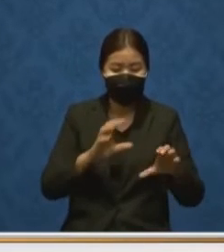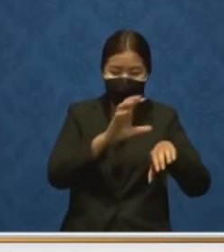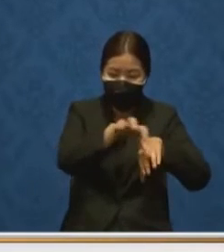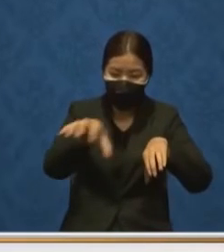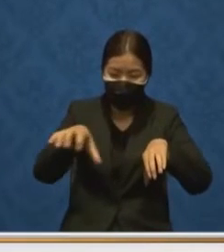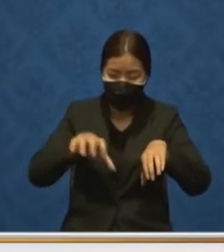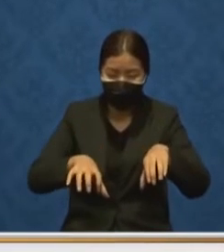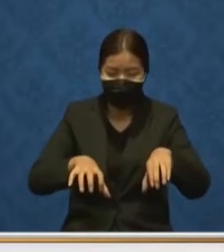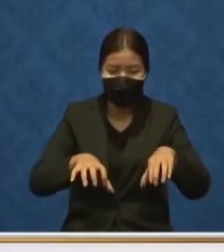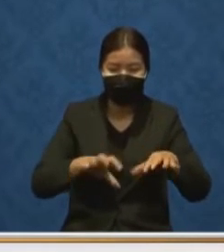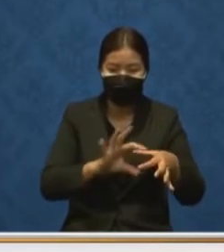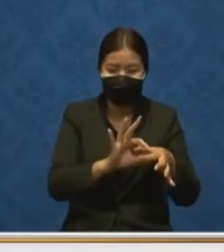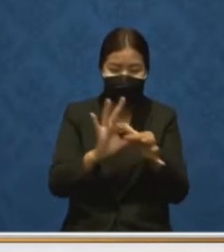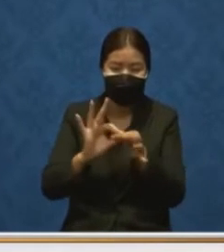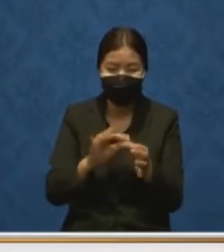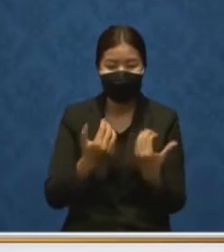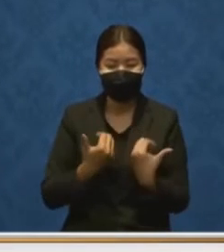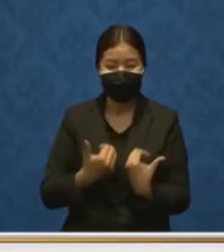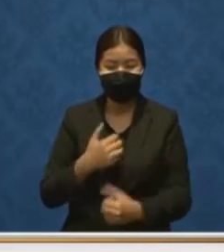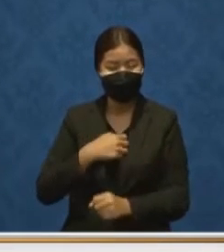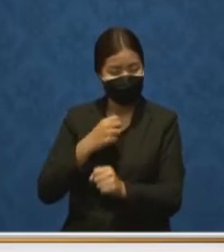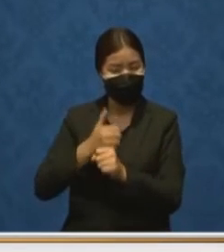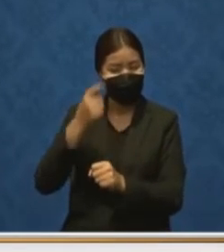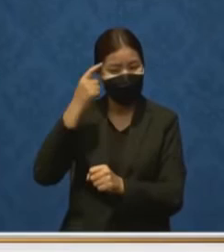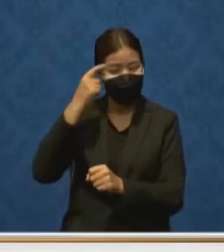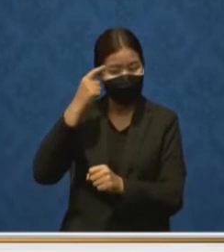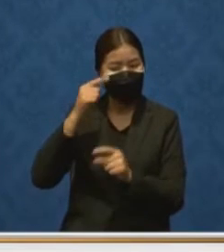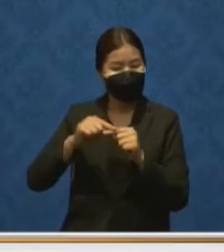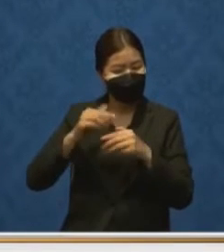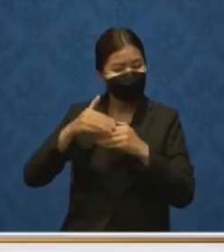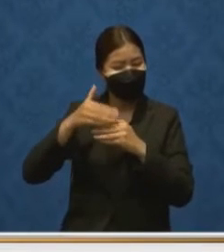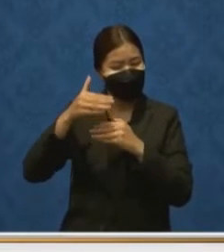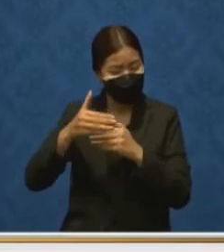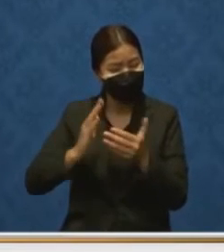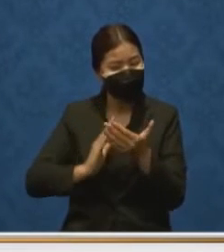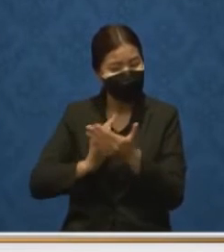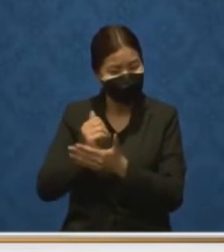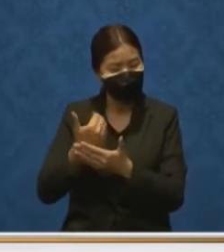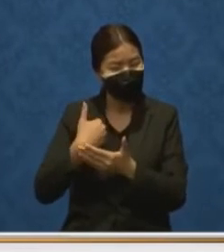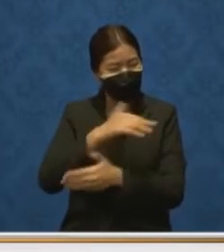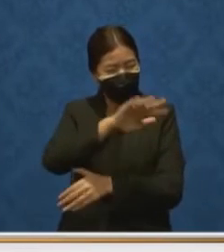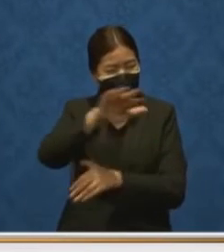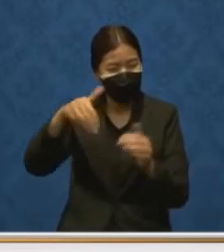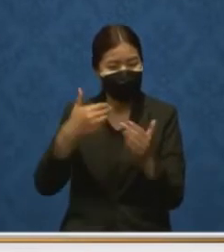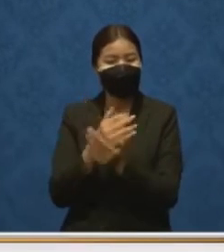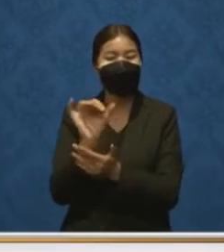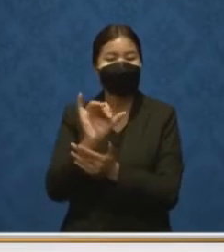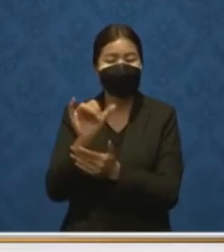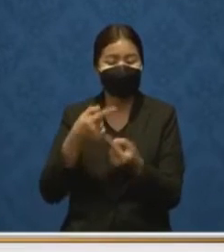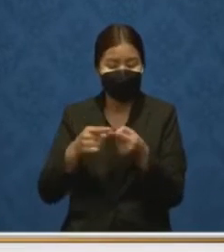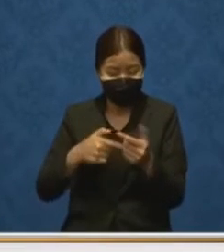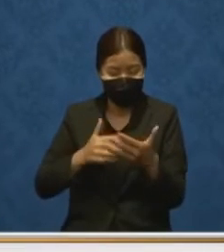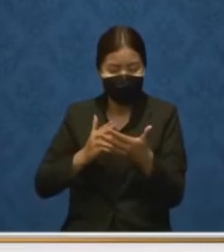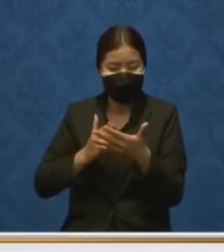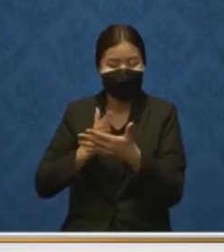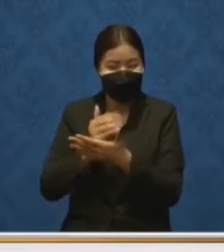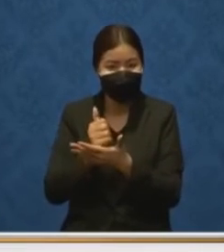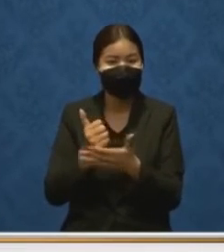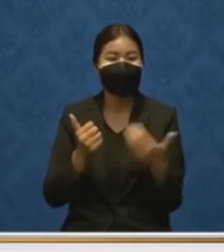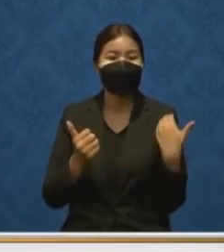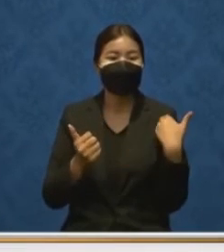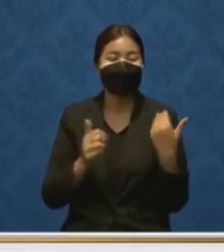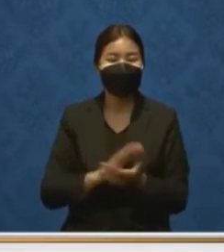่ทั้งหมดเราก็สามารถทำได้สำเร็ในระดับหนึ่ แม้จะไม่ทั้งหมดที่เป็นเช่นนั้นก็เพระว่